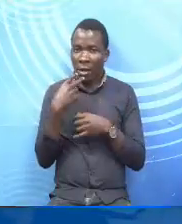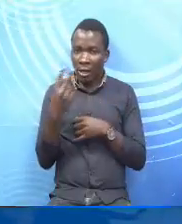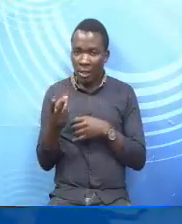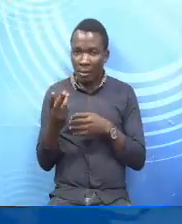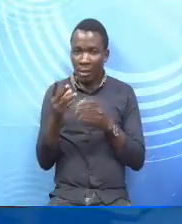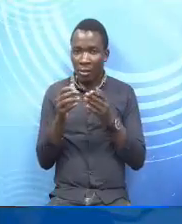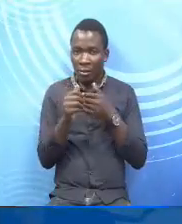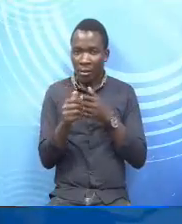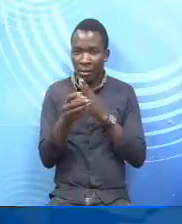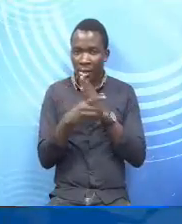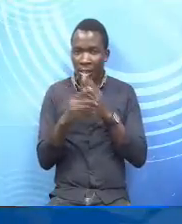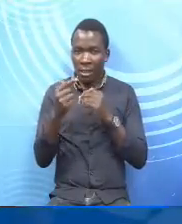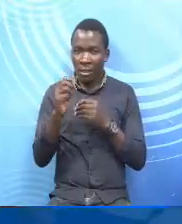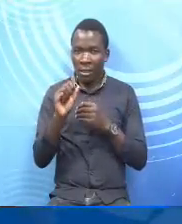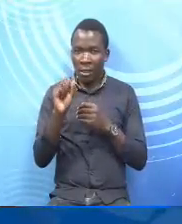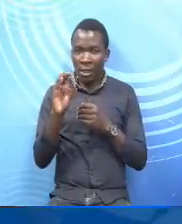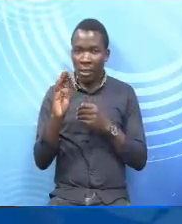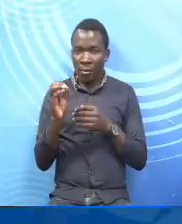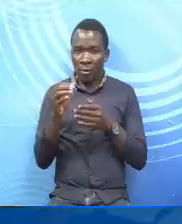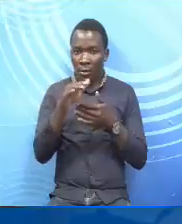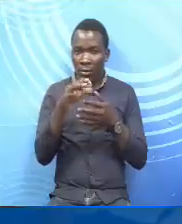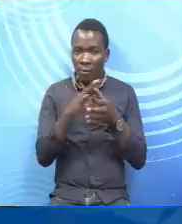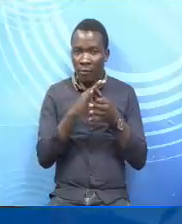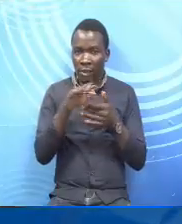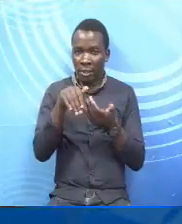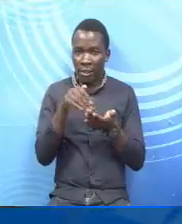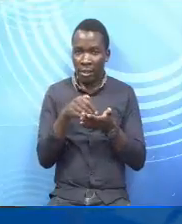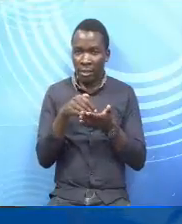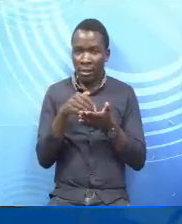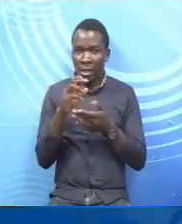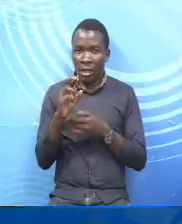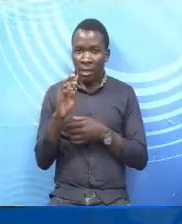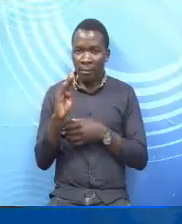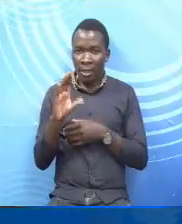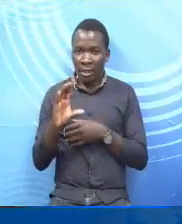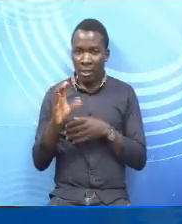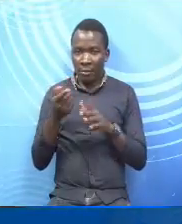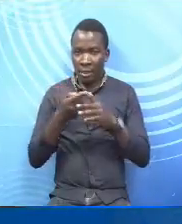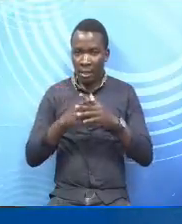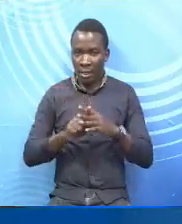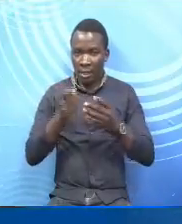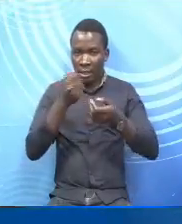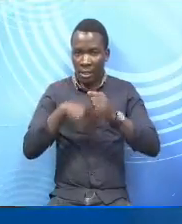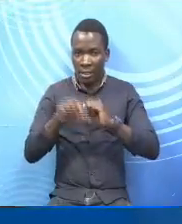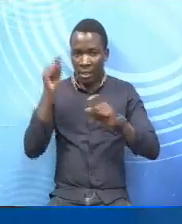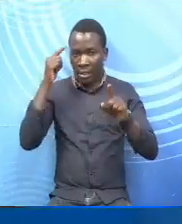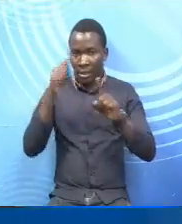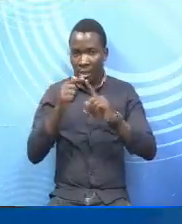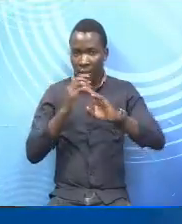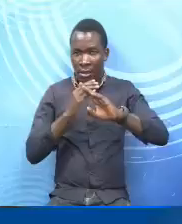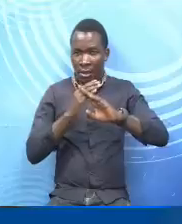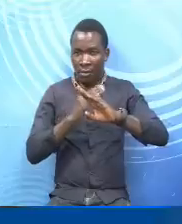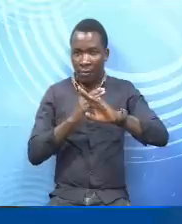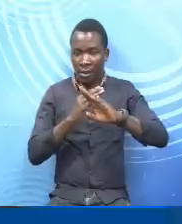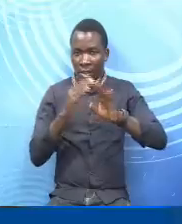ubuyobozi bw'akarere ka Gasabo ku bufatanye n'ikigo cy'igihugu gishinzwe ubuzima RBC batangije igikorwa kigamije ngo gukumira